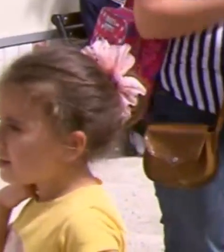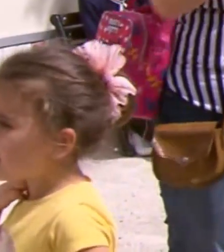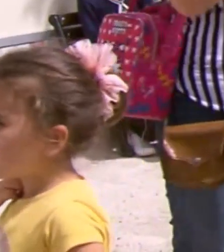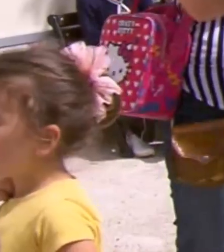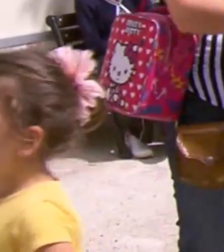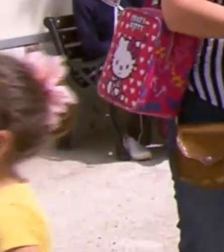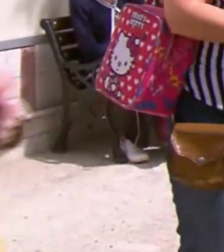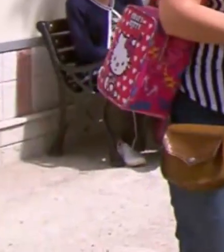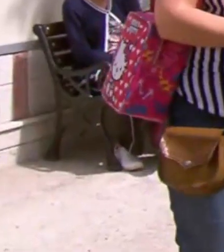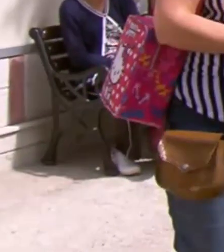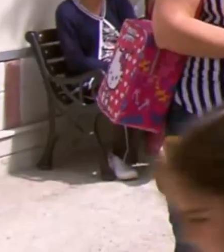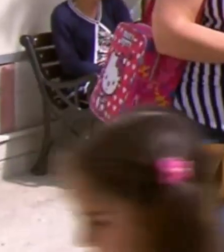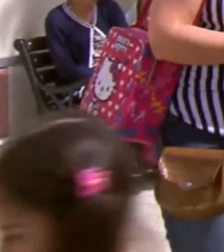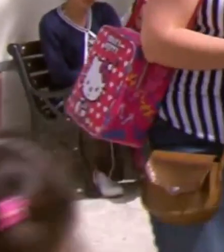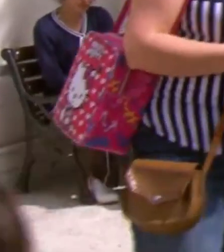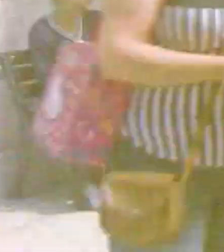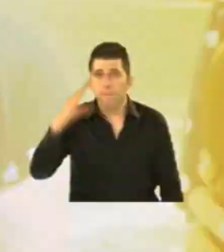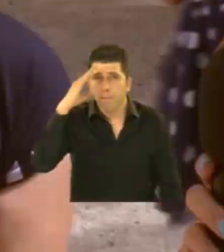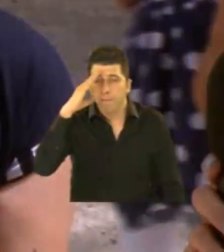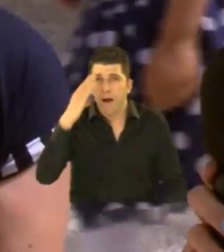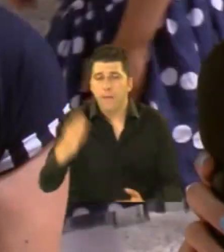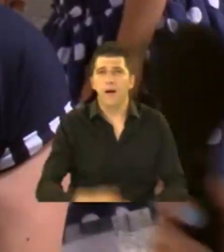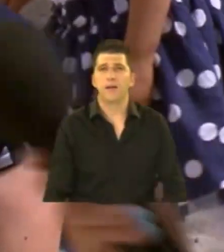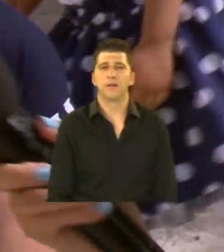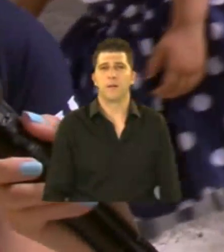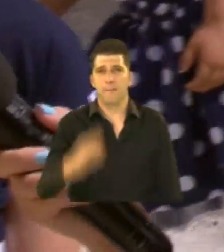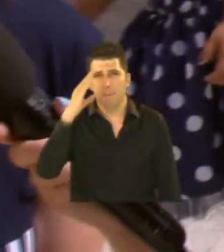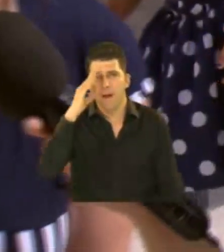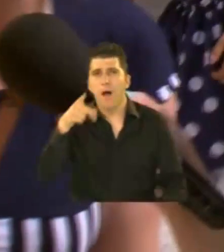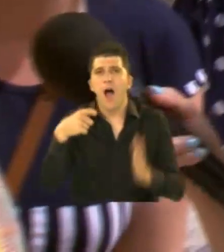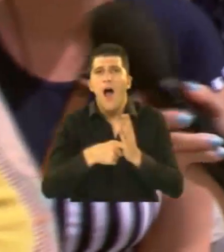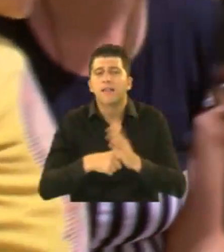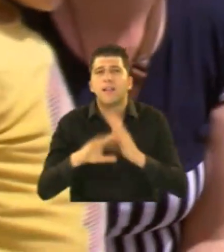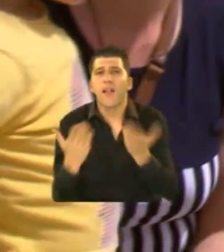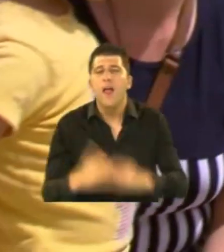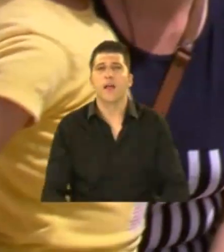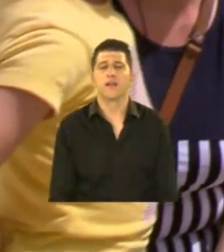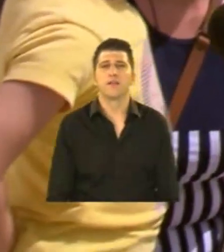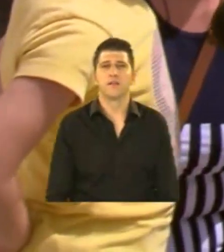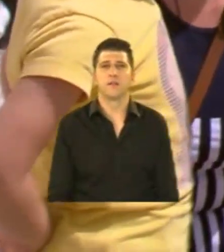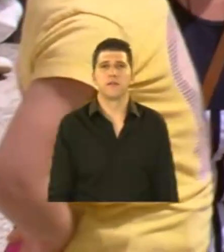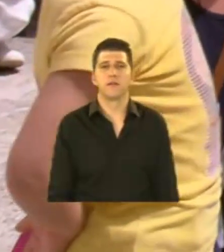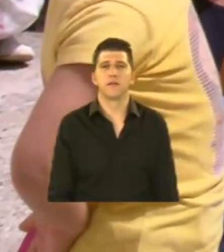teşekkür ederiz. Tanıştığımıza memnun olduk. Merhaba. Merhaba. Adın ne?